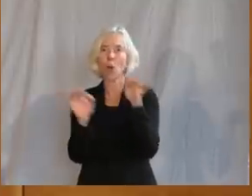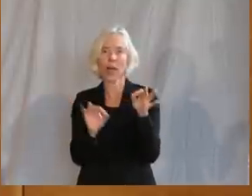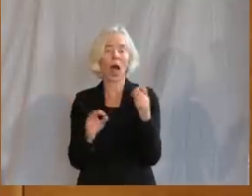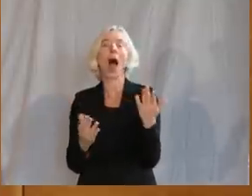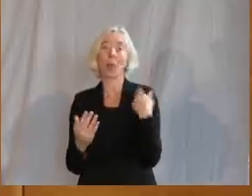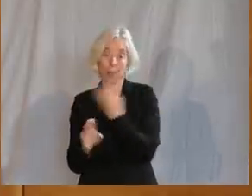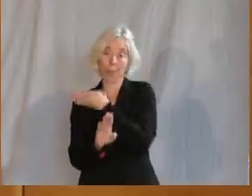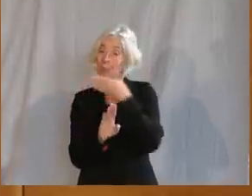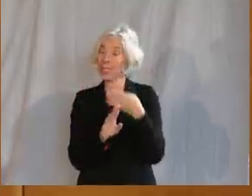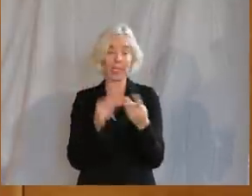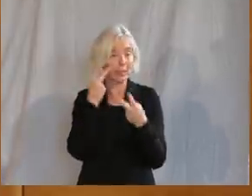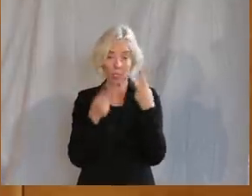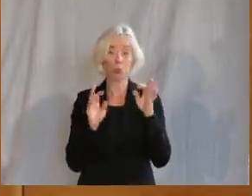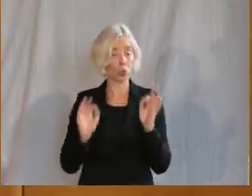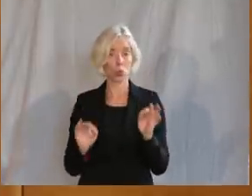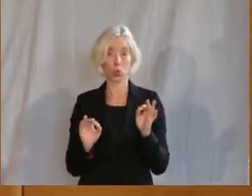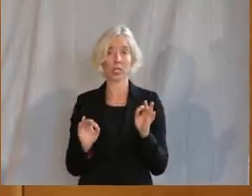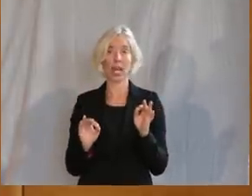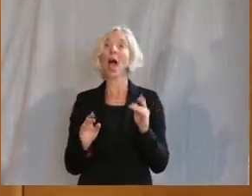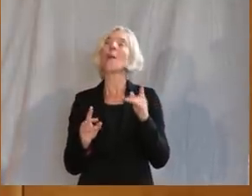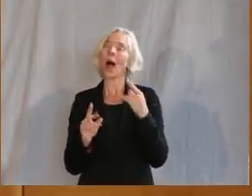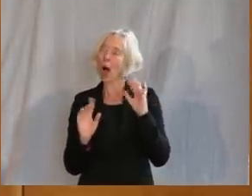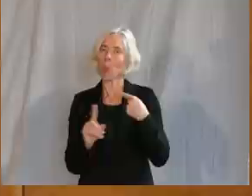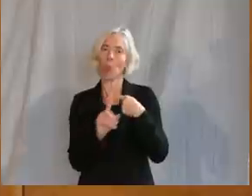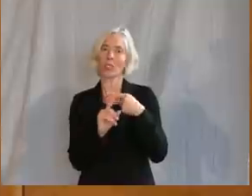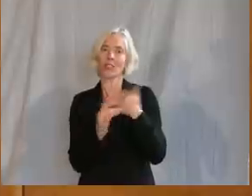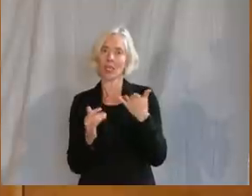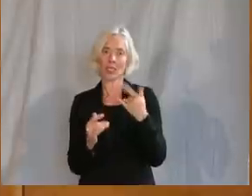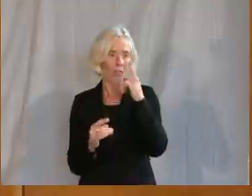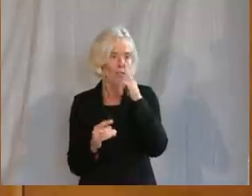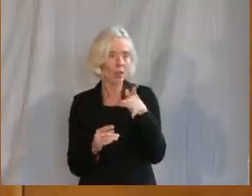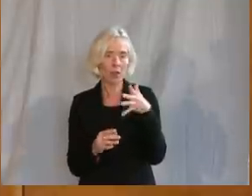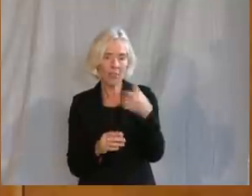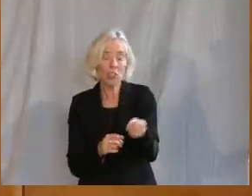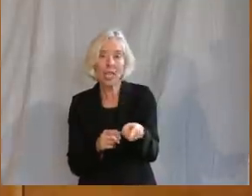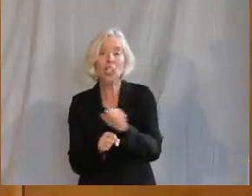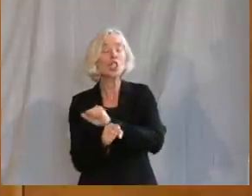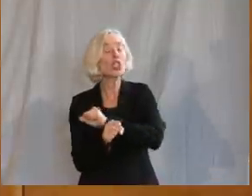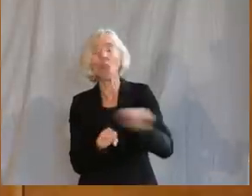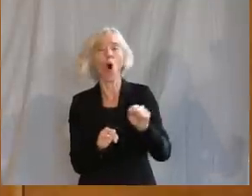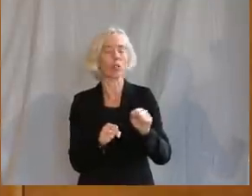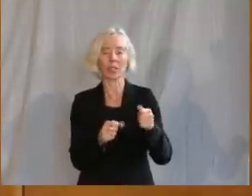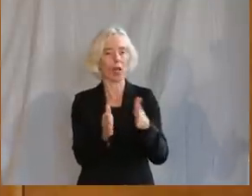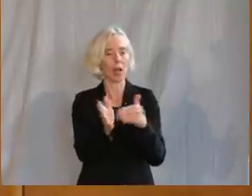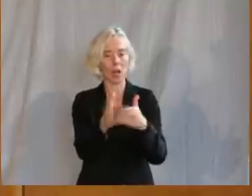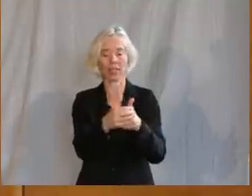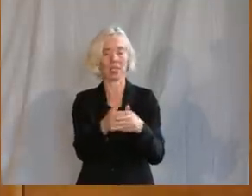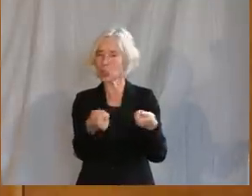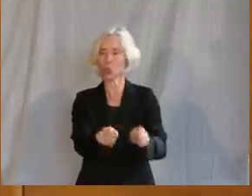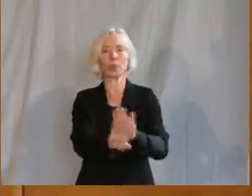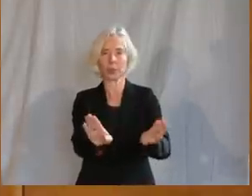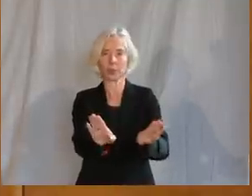aus. Das ist natürlich auch darauf zurückzuführen, weil wir ja schnell handeln. Also die Kinder, die kommen noch am selben Tag in der Regel in